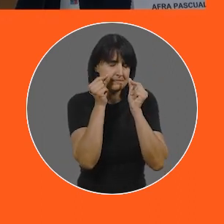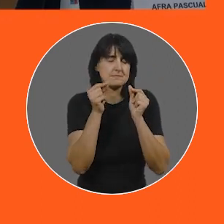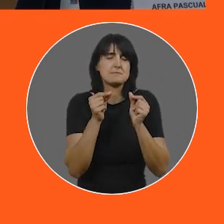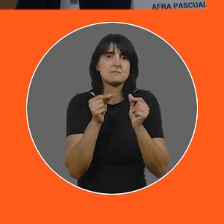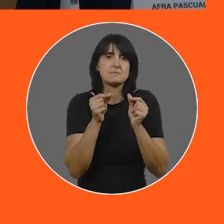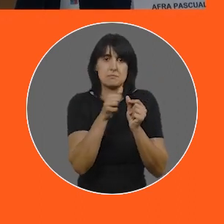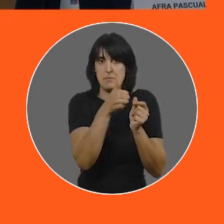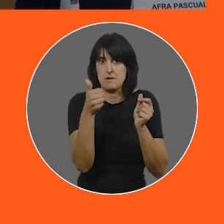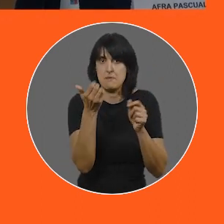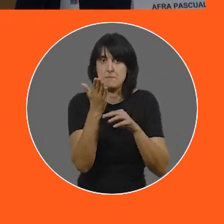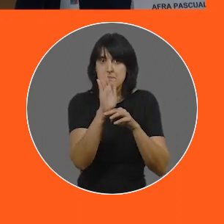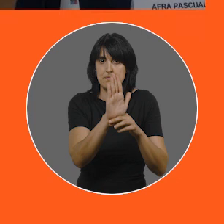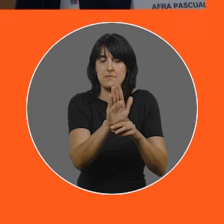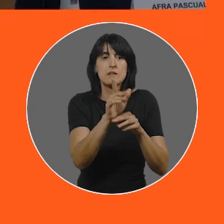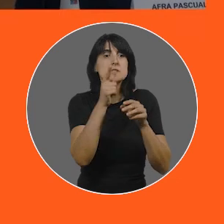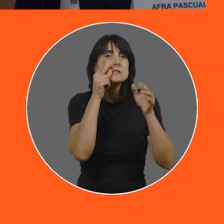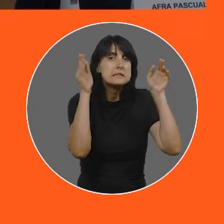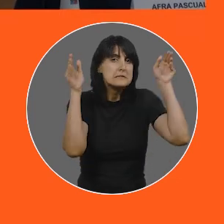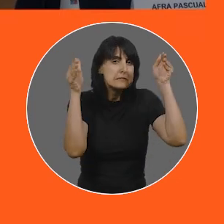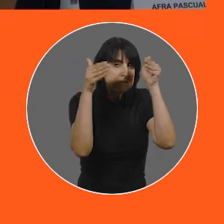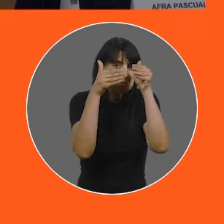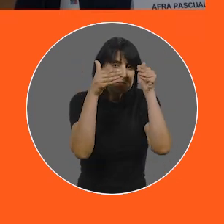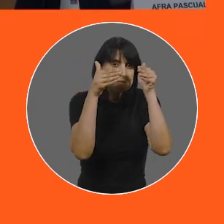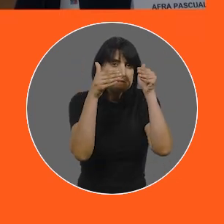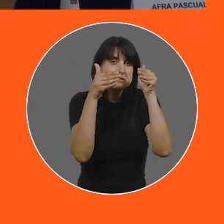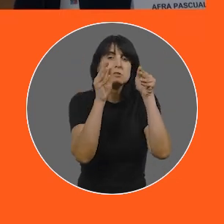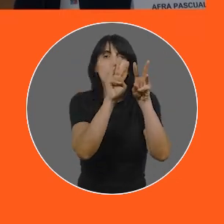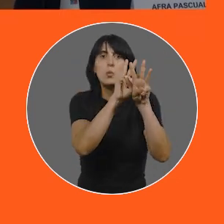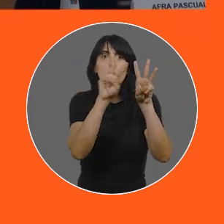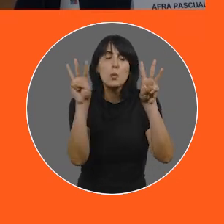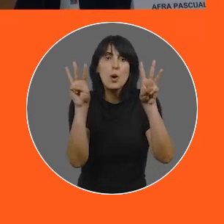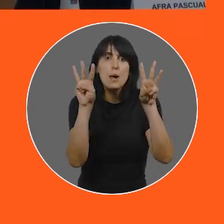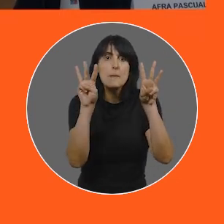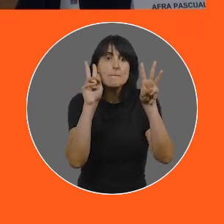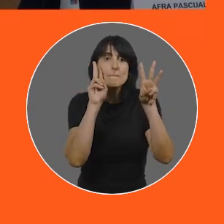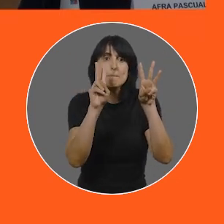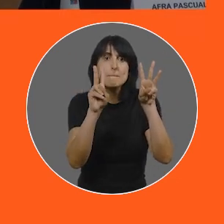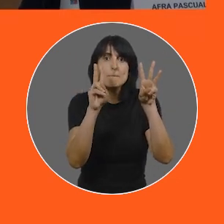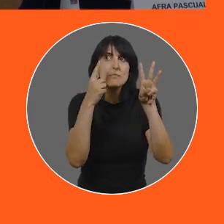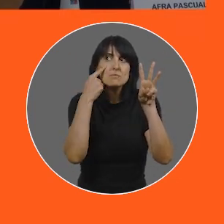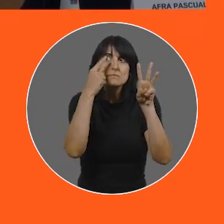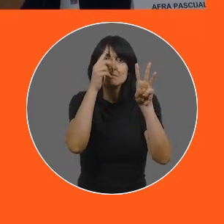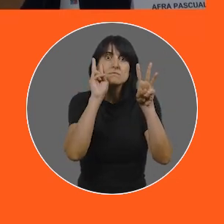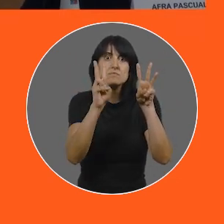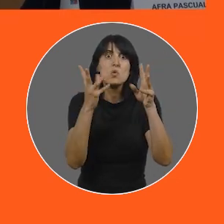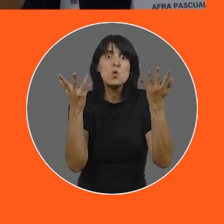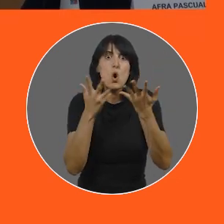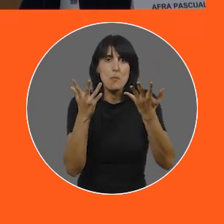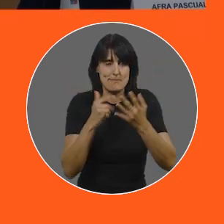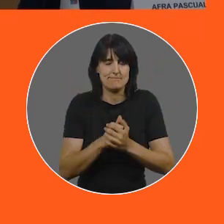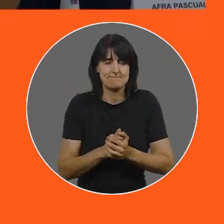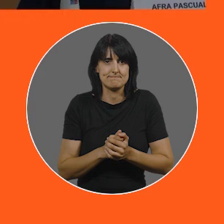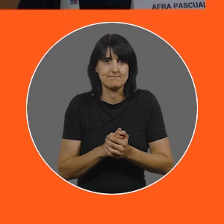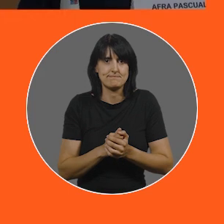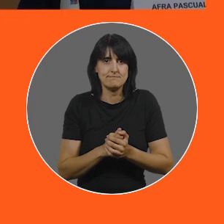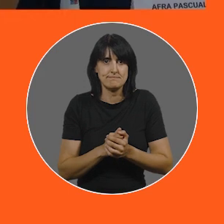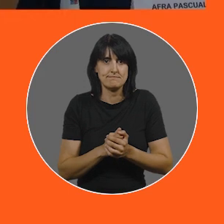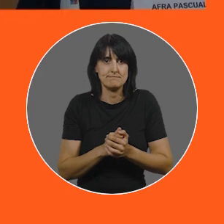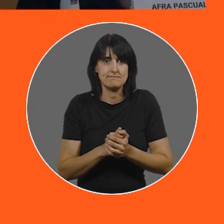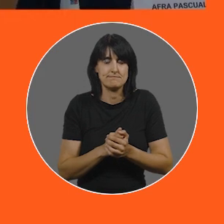ceguesa. Si tens un camp de visió petit, utilitzes la web i, per exemple, veuríem això de la web